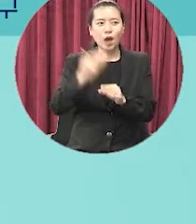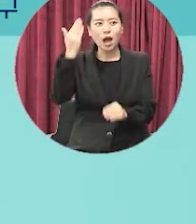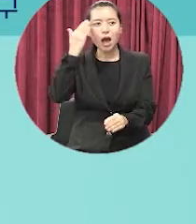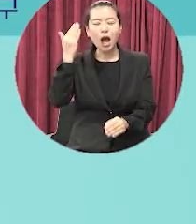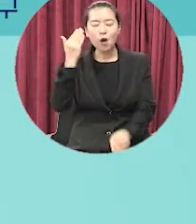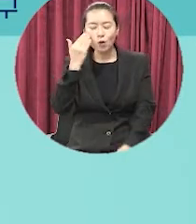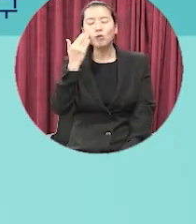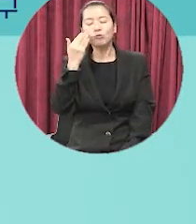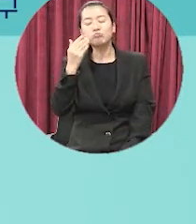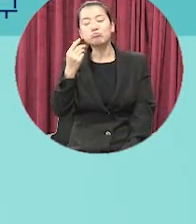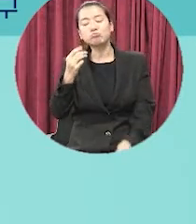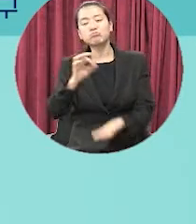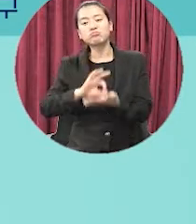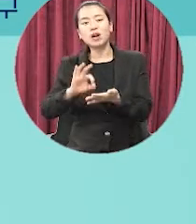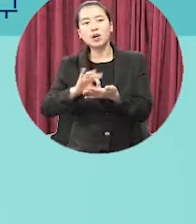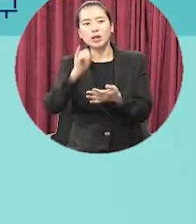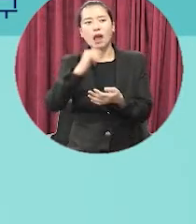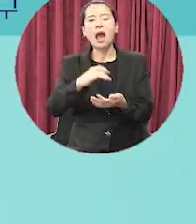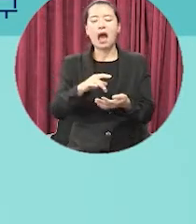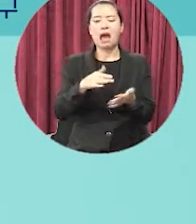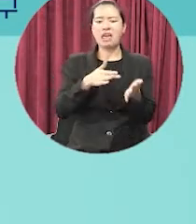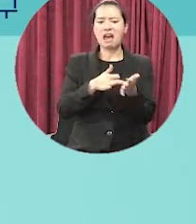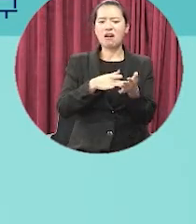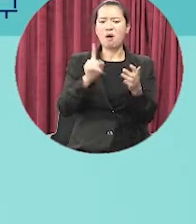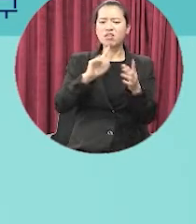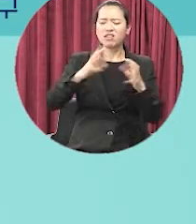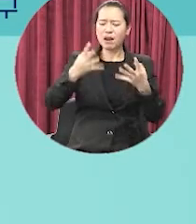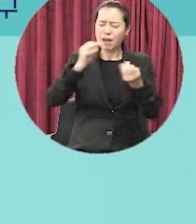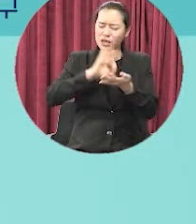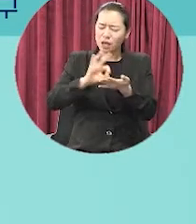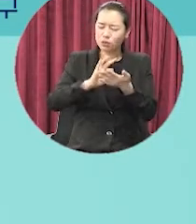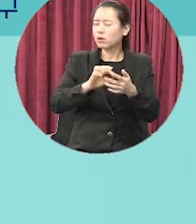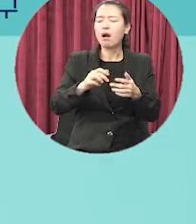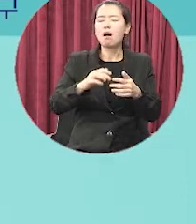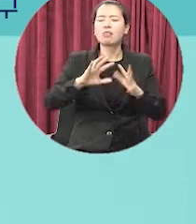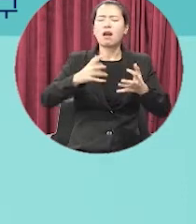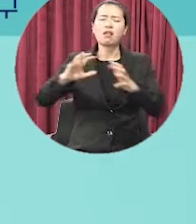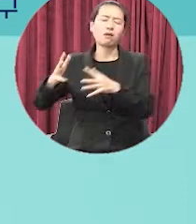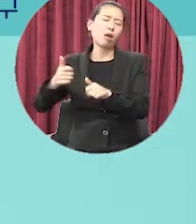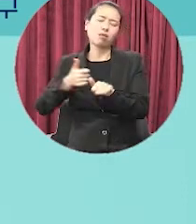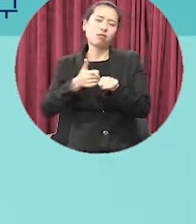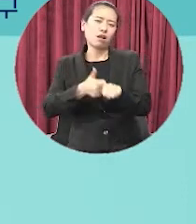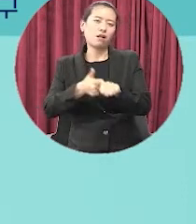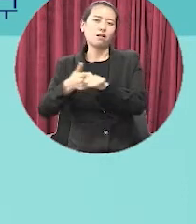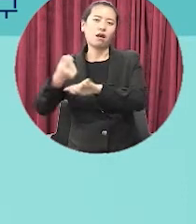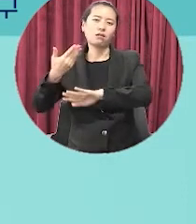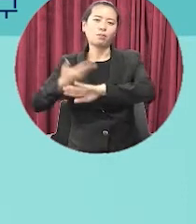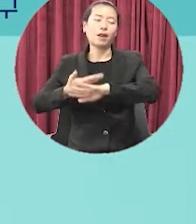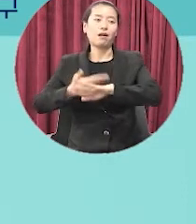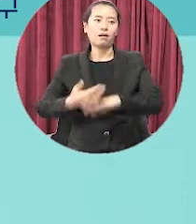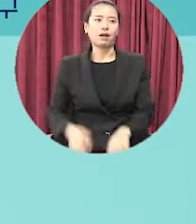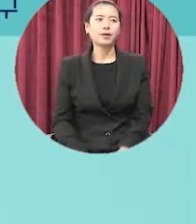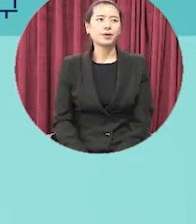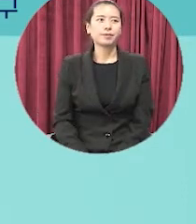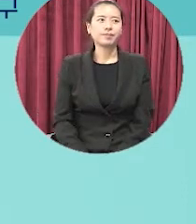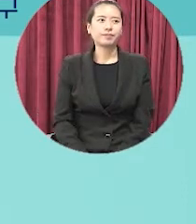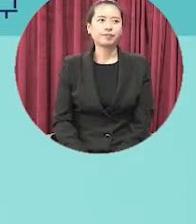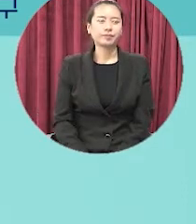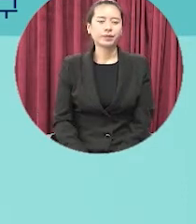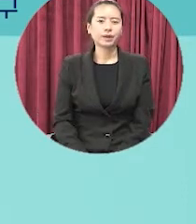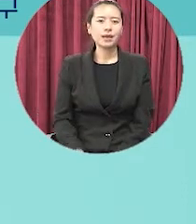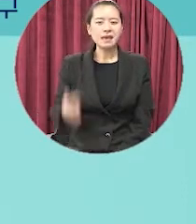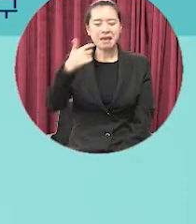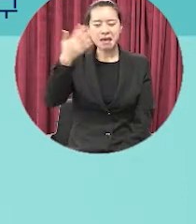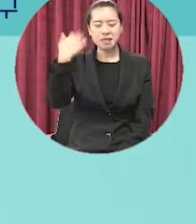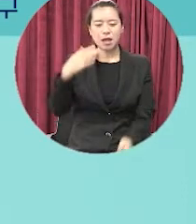약물들이 어떻게 챙 되는지가 되게 차이가 있다는걸 알수 있었구요 이게 인쇄 4 하루 스프로 키라고 이아 짓으로 마신 같이 투여하면